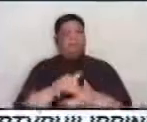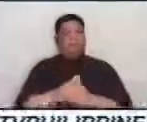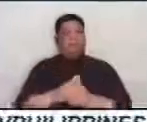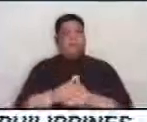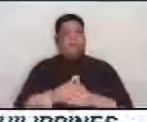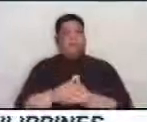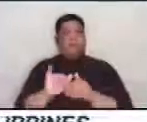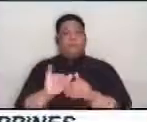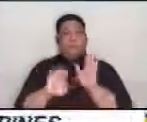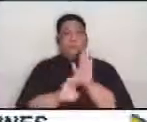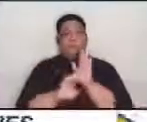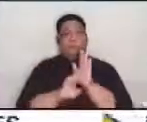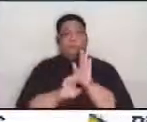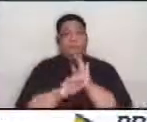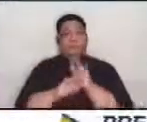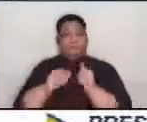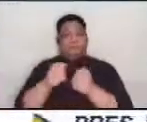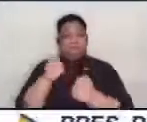Para ito sa